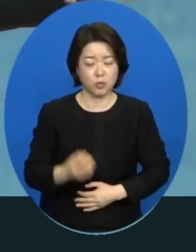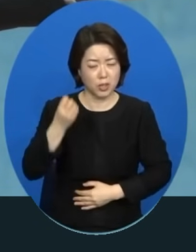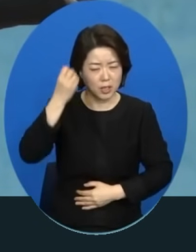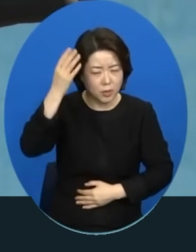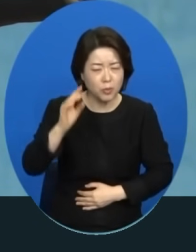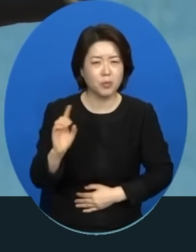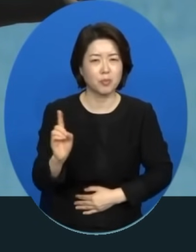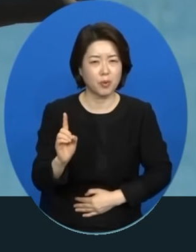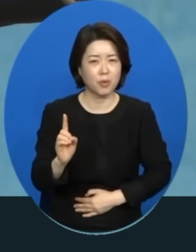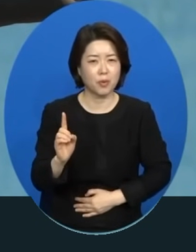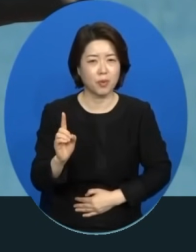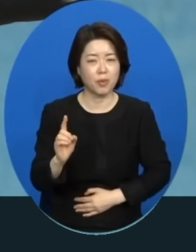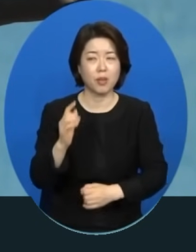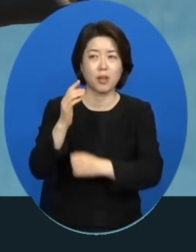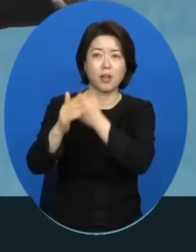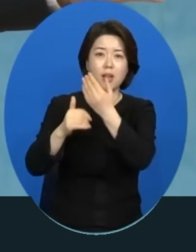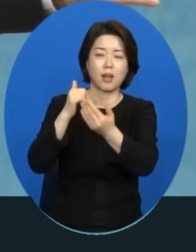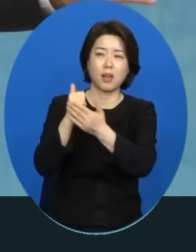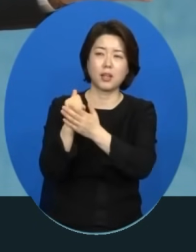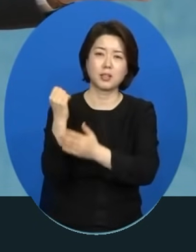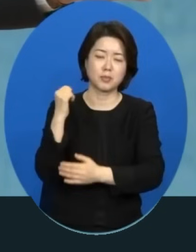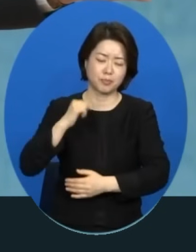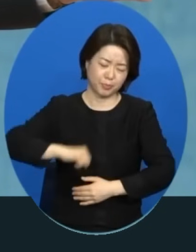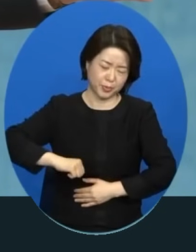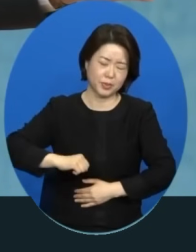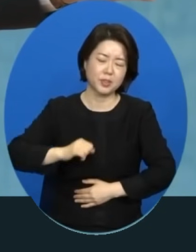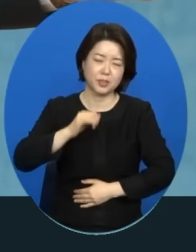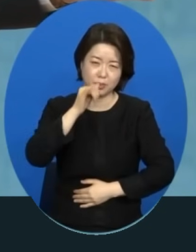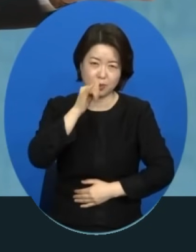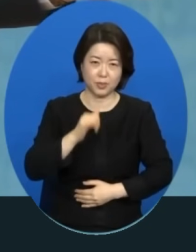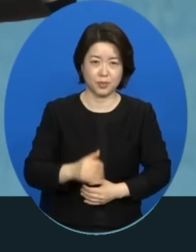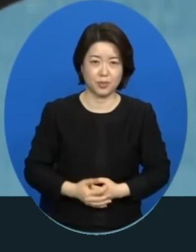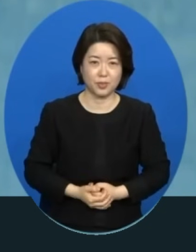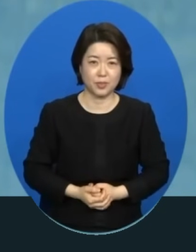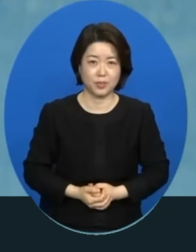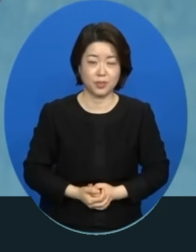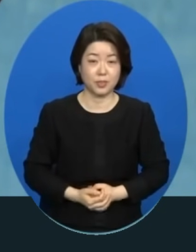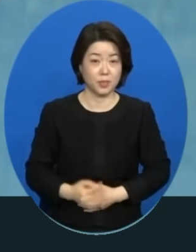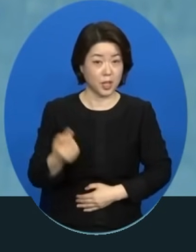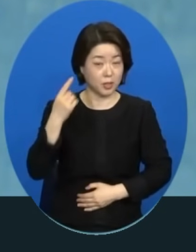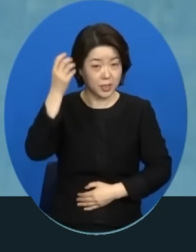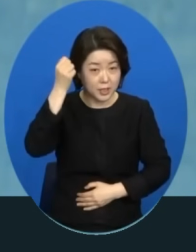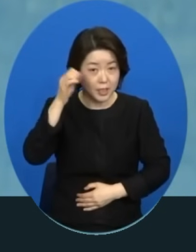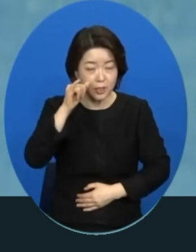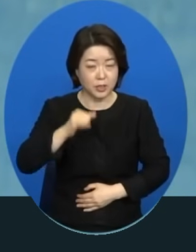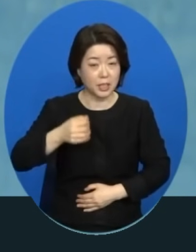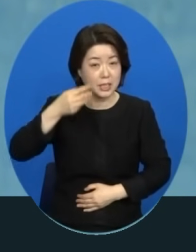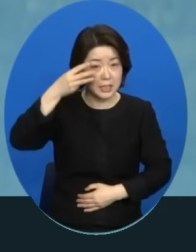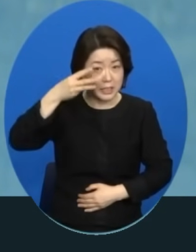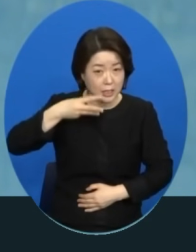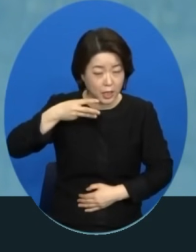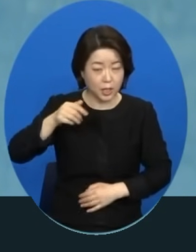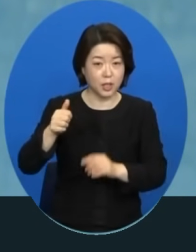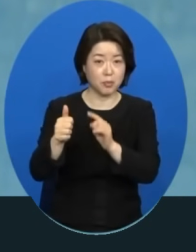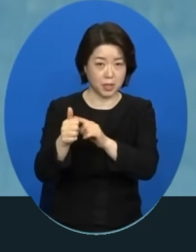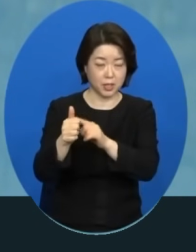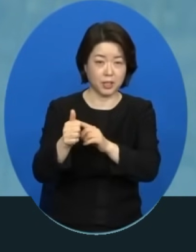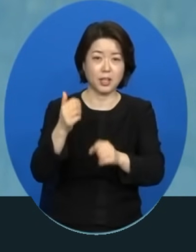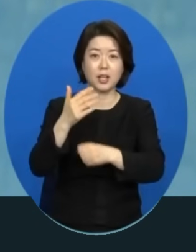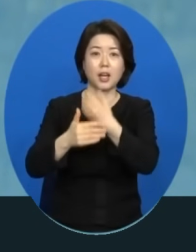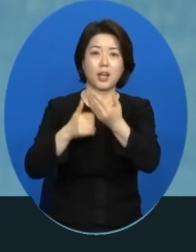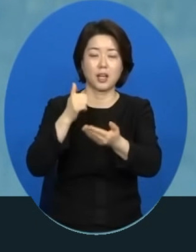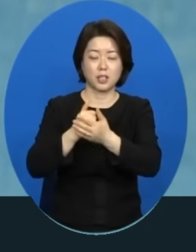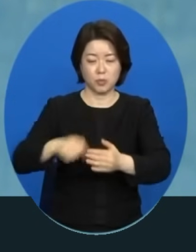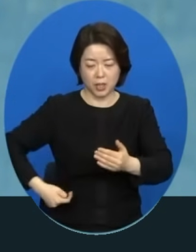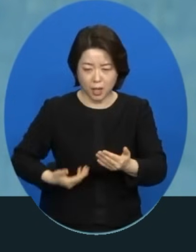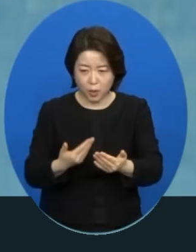뭘까요? 하나님께 불순종하는 것입니다. 어제 기억나십니까? 예레미야에게 하나님께서